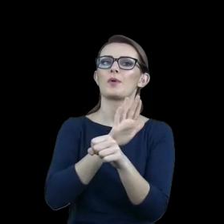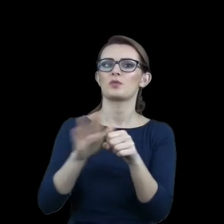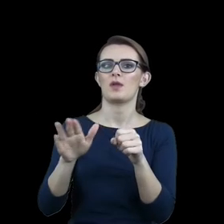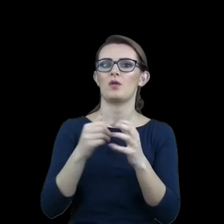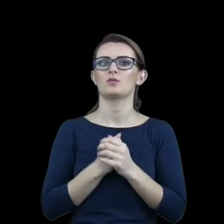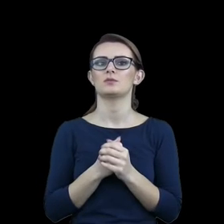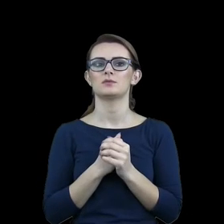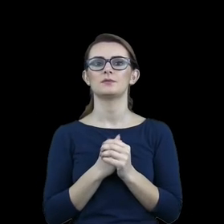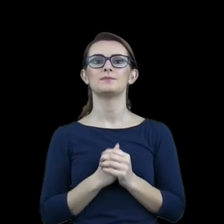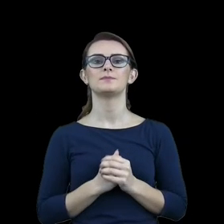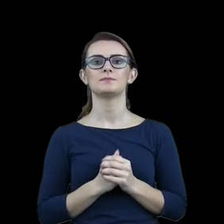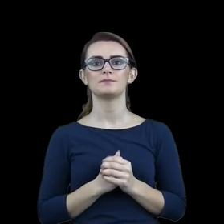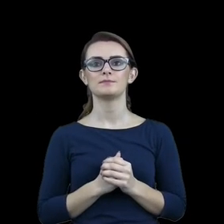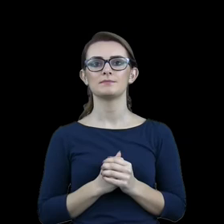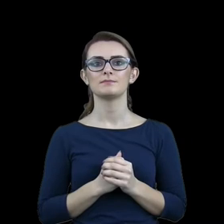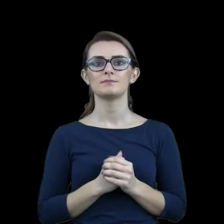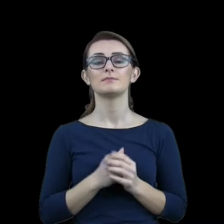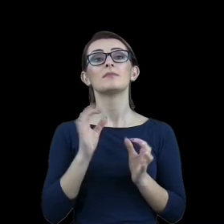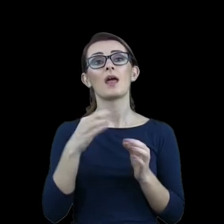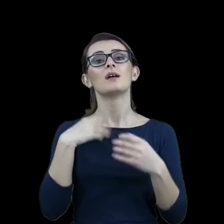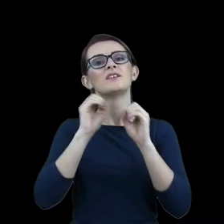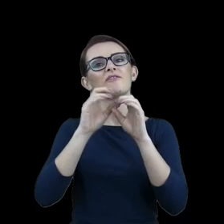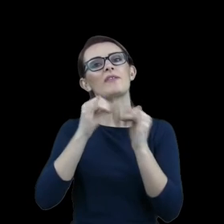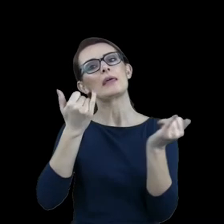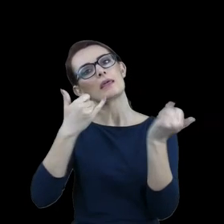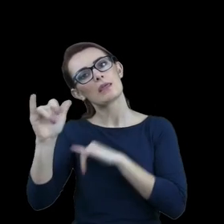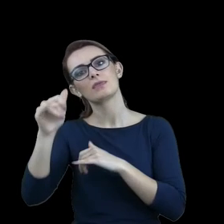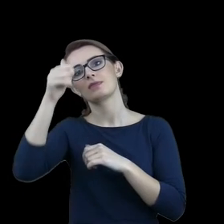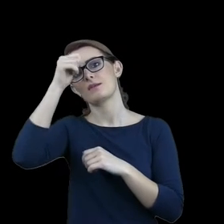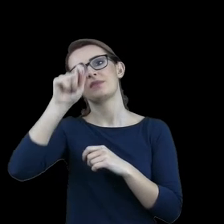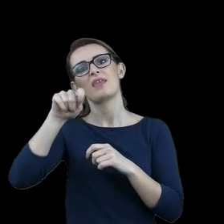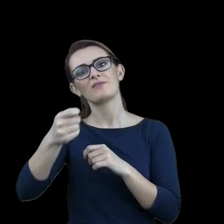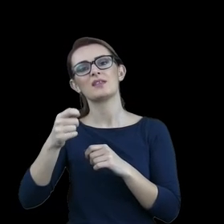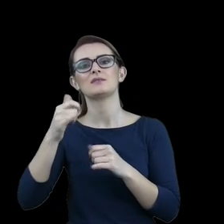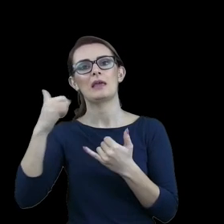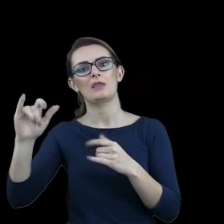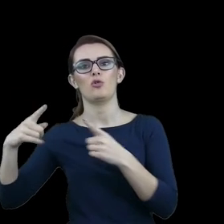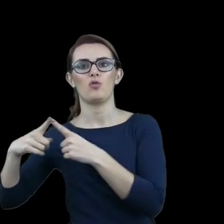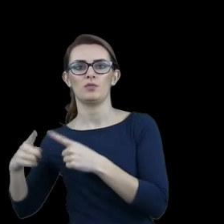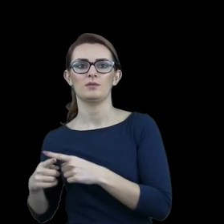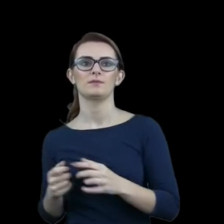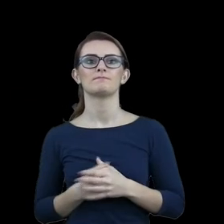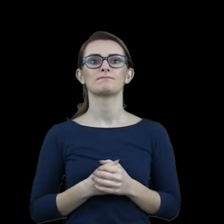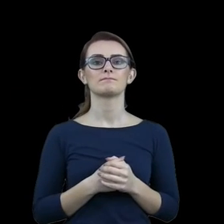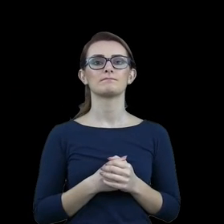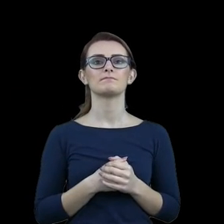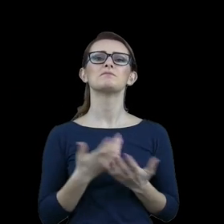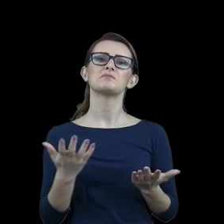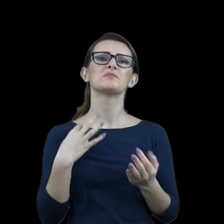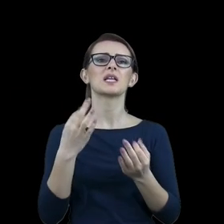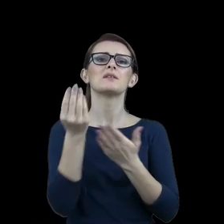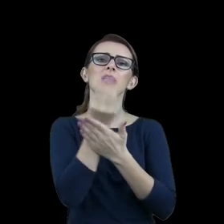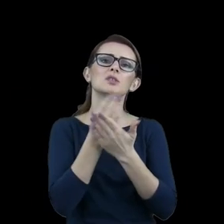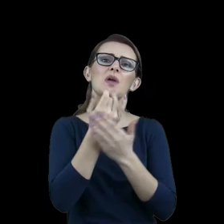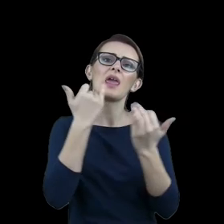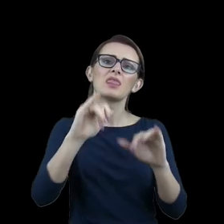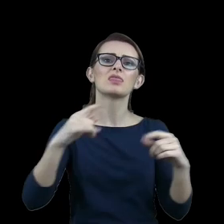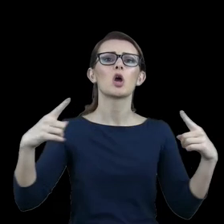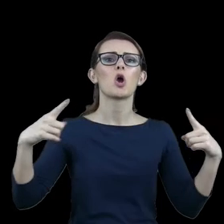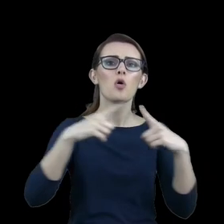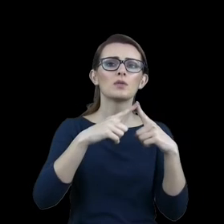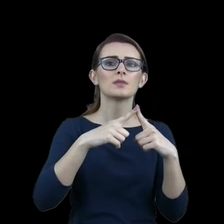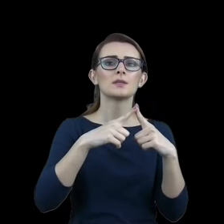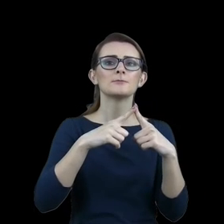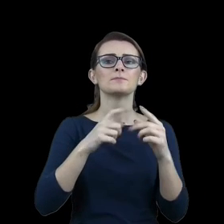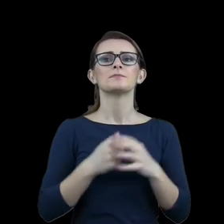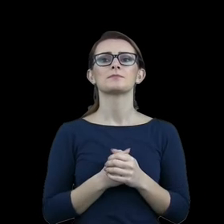dopełniających, pary kątów dopełniających. A teraz jeszcze jedną definicję poznamy. No i tutaj narysuję jeszcze jakiś inny kąt. Czyli